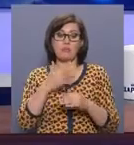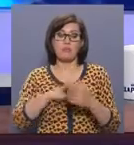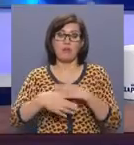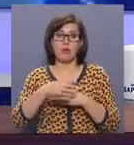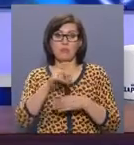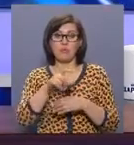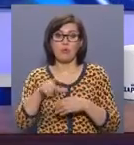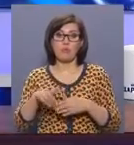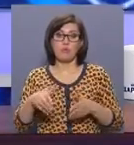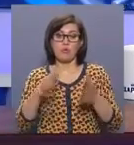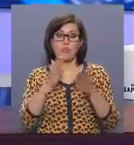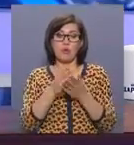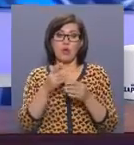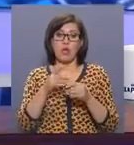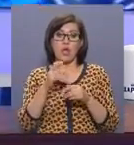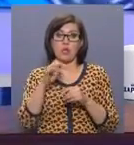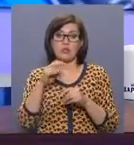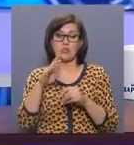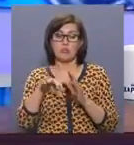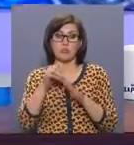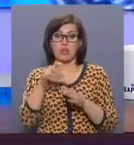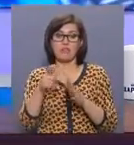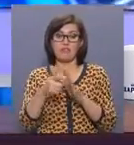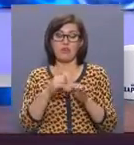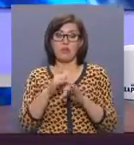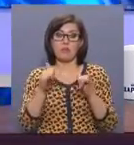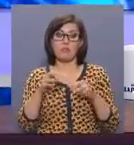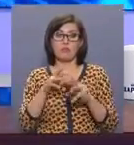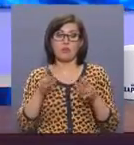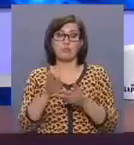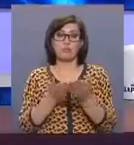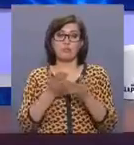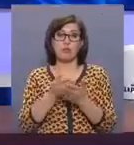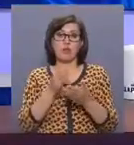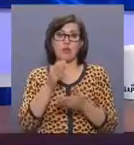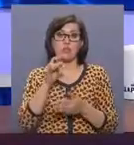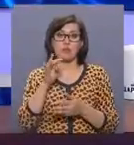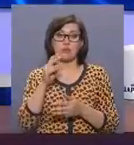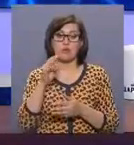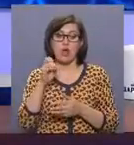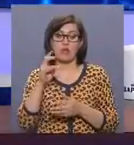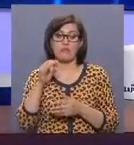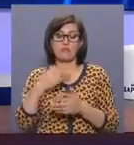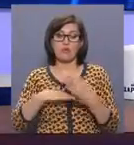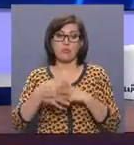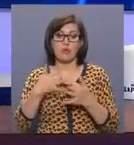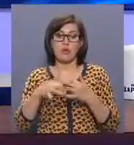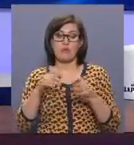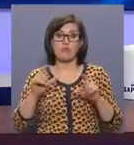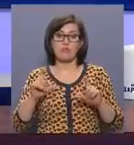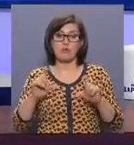беріледі. Мәжілістің экс-депутаты, инвестиция және даму министрінің кеңесшісі Тәңірберген Бердоңғаров мүгедектер арбасына